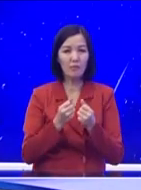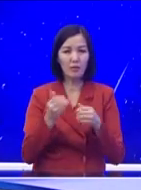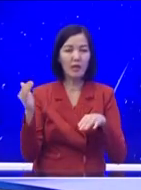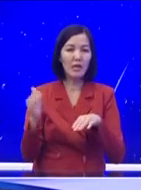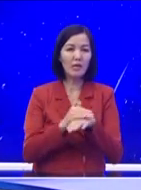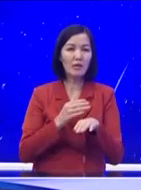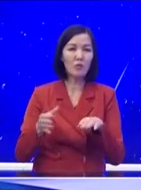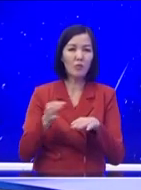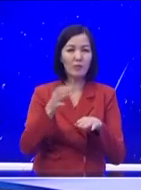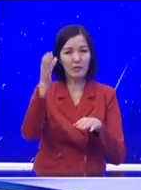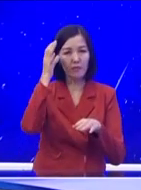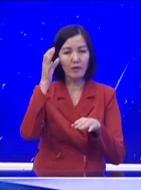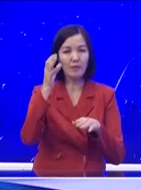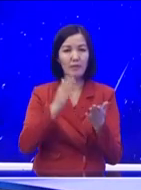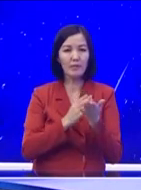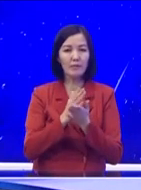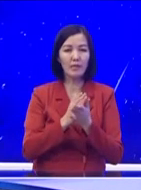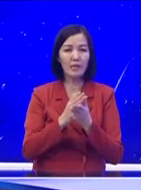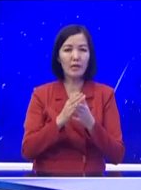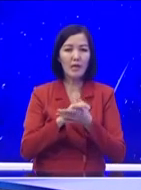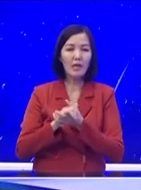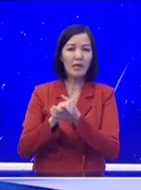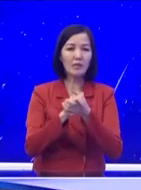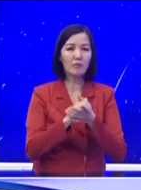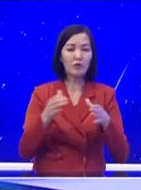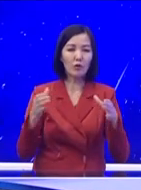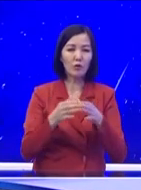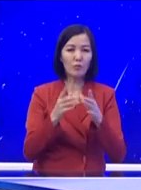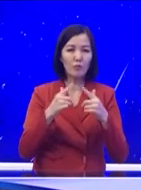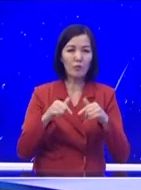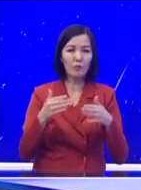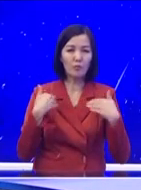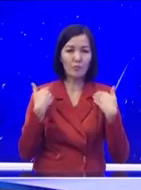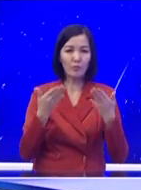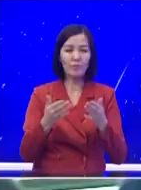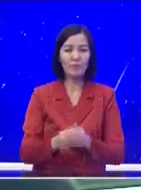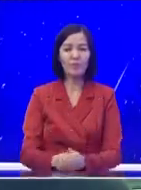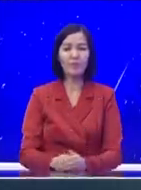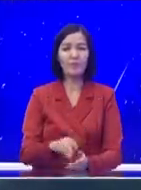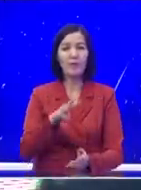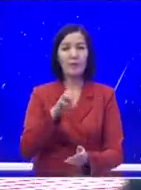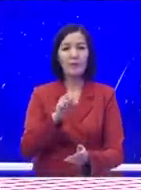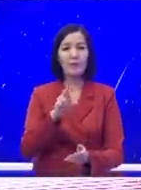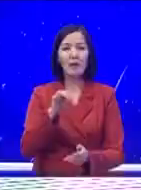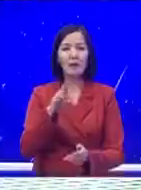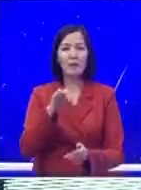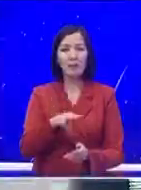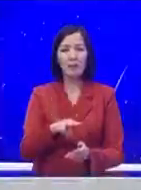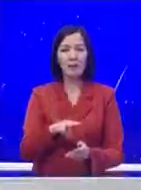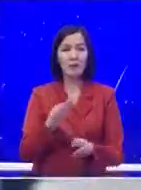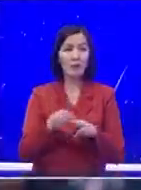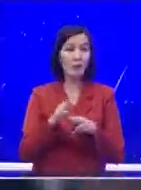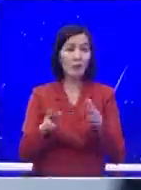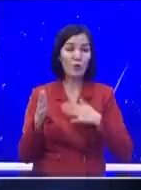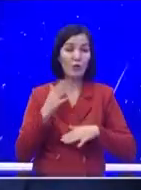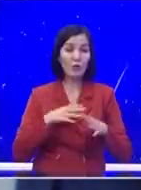іске облыстық білім және ғылым қызметкерлері кәсіподақ ұйымы мұрындық болды. Мақпал Әлімбатырованың қуанышында шек